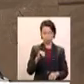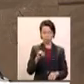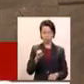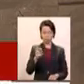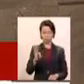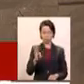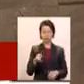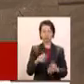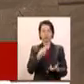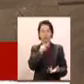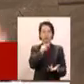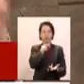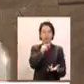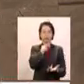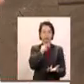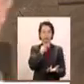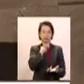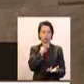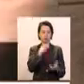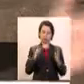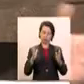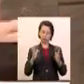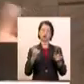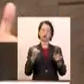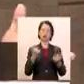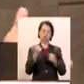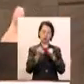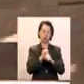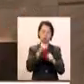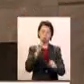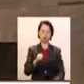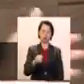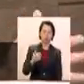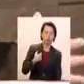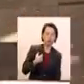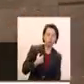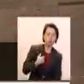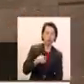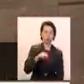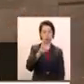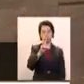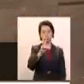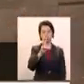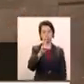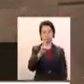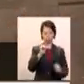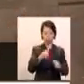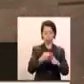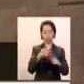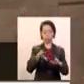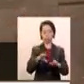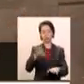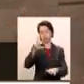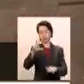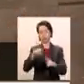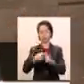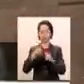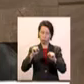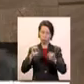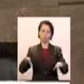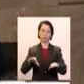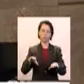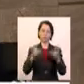keadaan terdesak, dalam tempoh setahun, you can have it 6 months, you can do it 3 months, you can do it. Dalam masa tempoh setahun